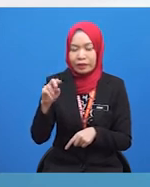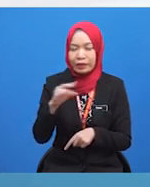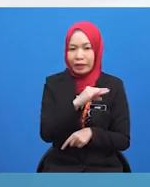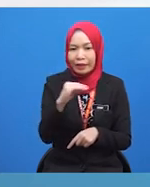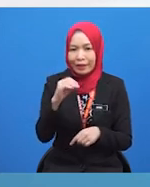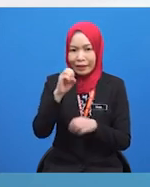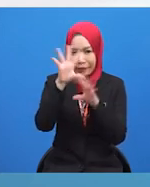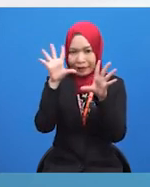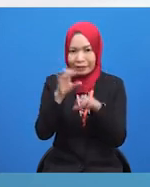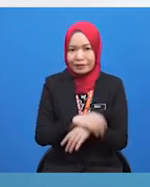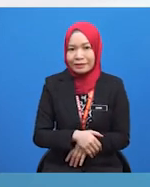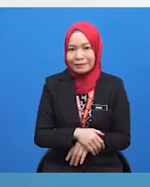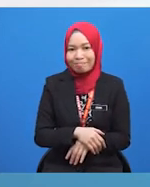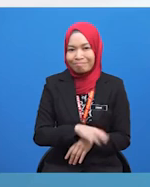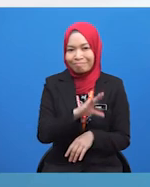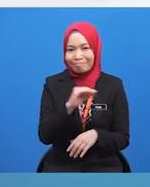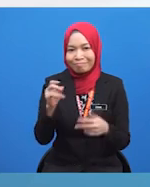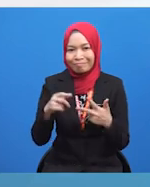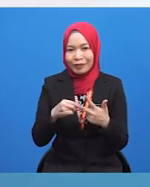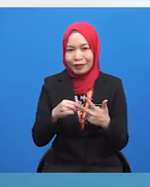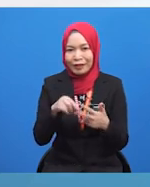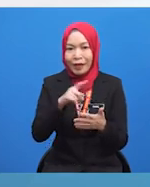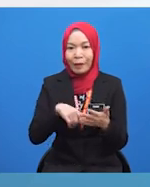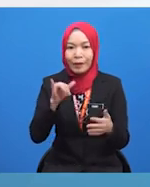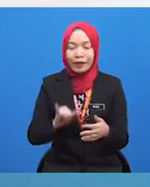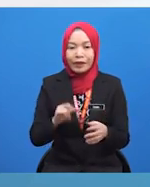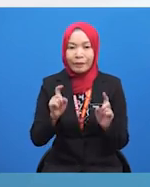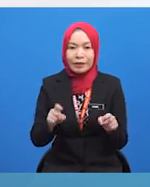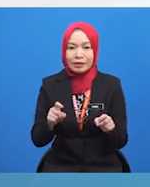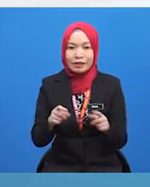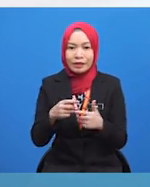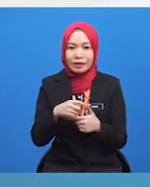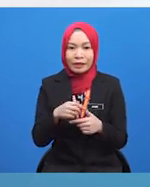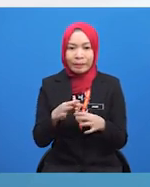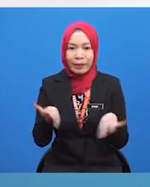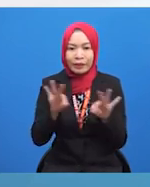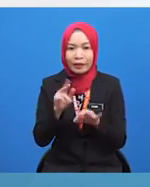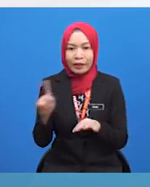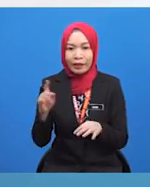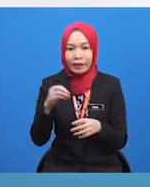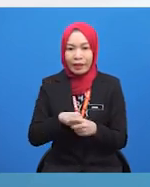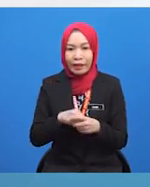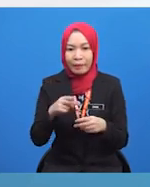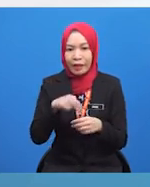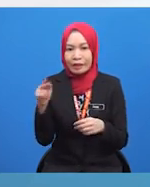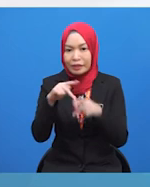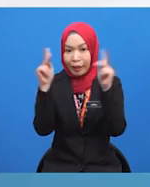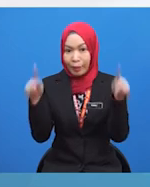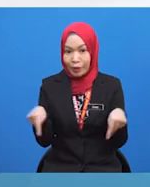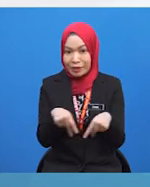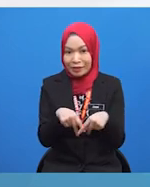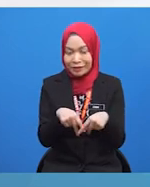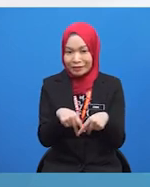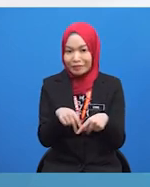Soalan ketiga. Apakah yang perlu diutamakan dalam penghasilan poster?